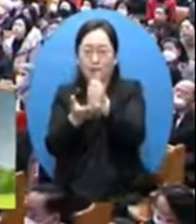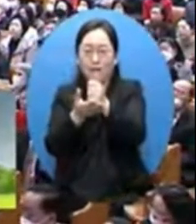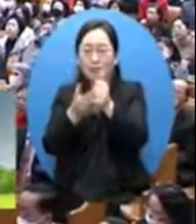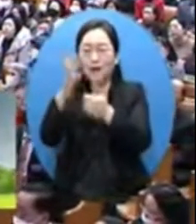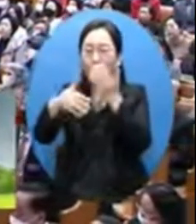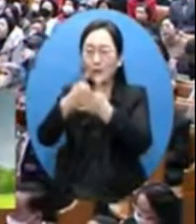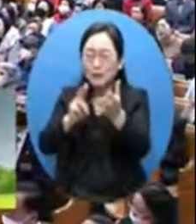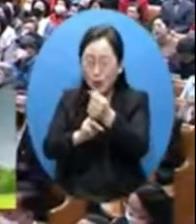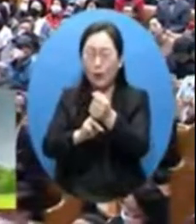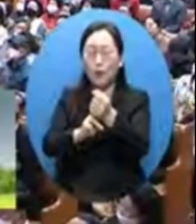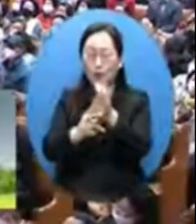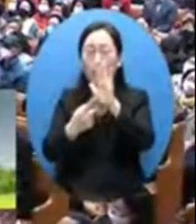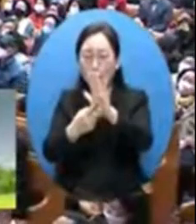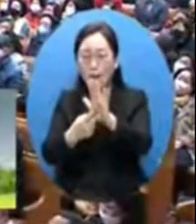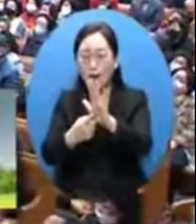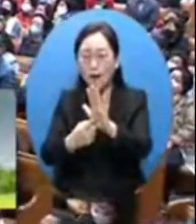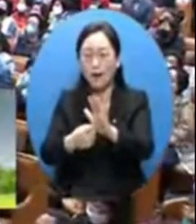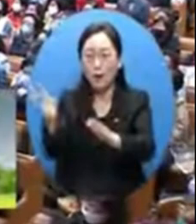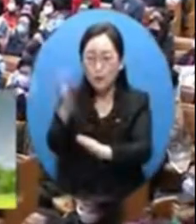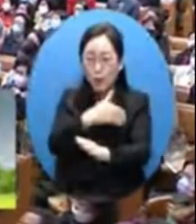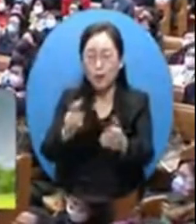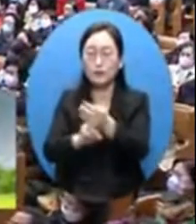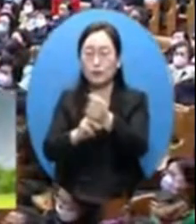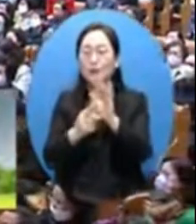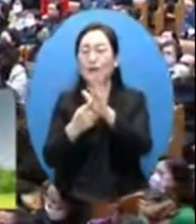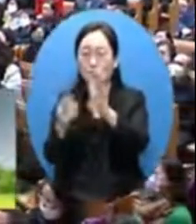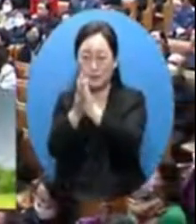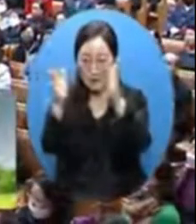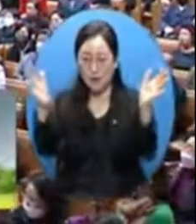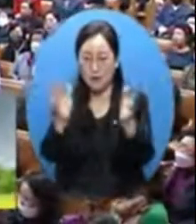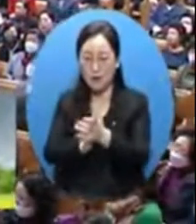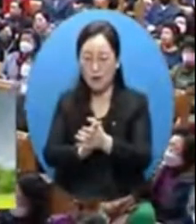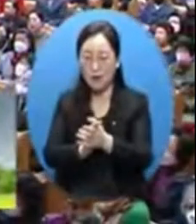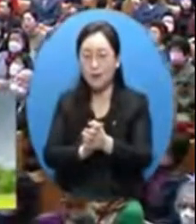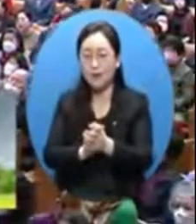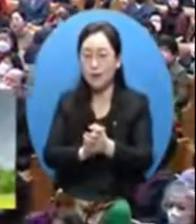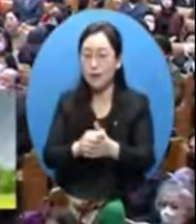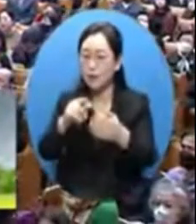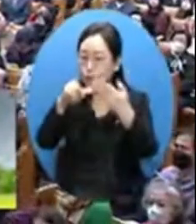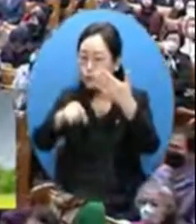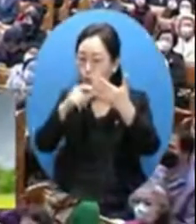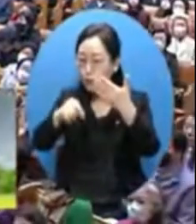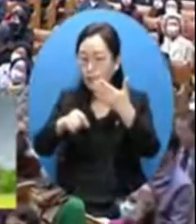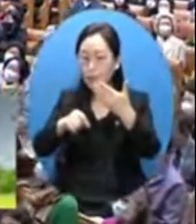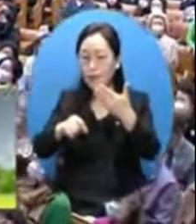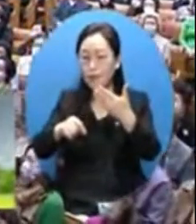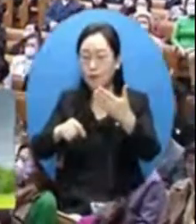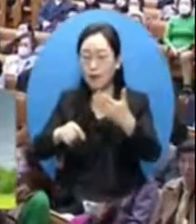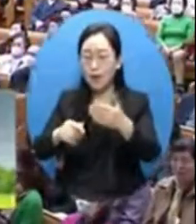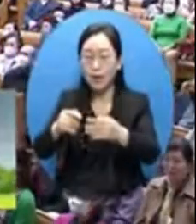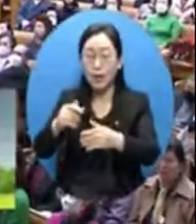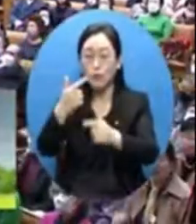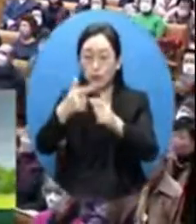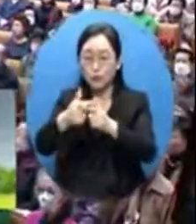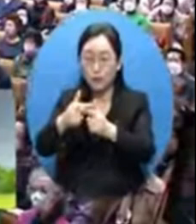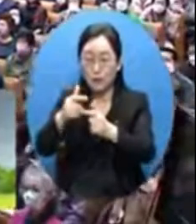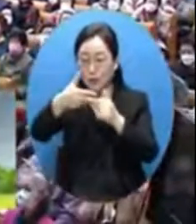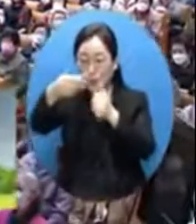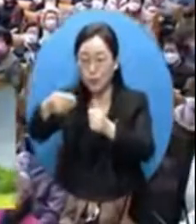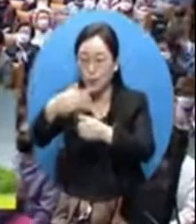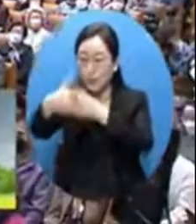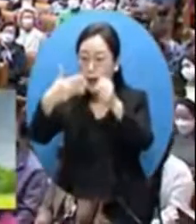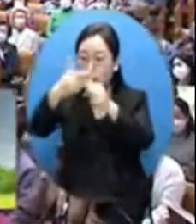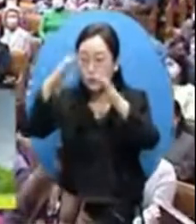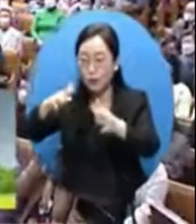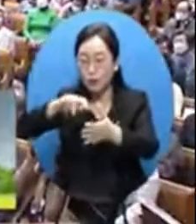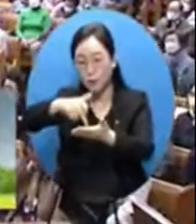하나님께서 기적을 베풀으셨다고 그 후로부터 기적이 일어나기 시작했습니다. 그해 9월 그 다음에 9월달 부산진교회에서 8년 동안 걷지 못한 선이